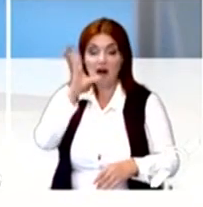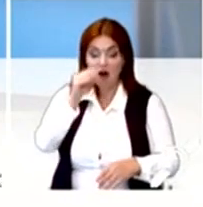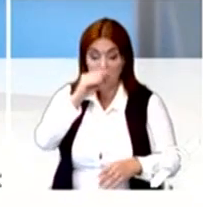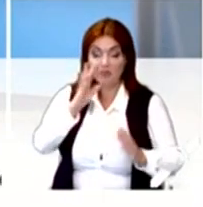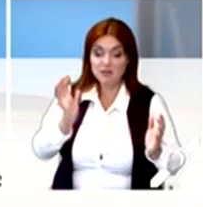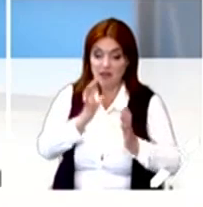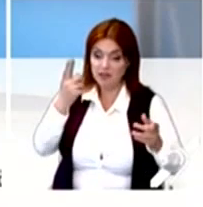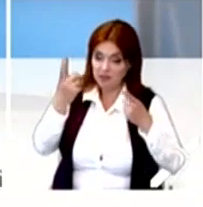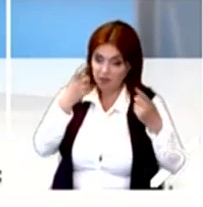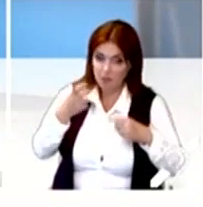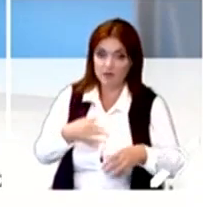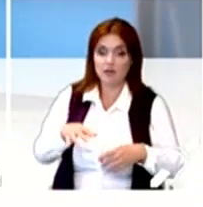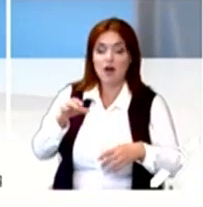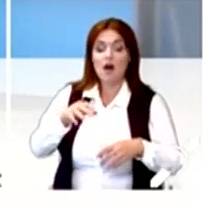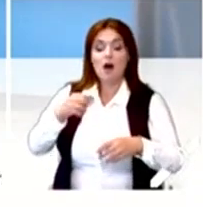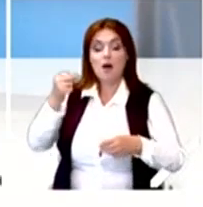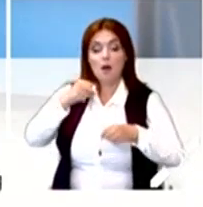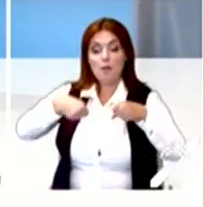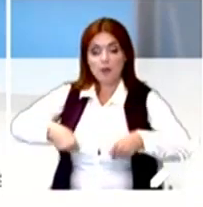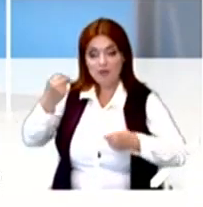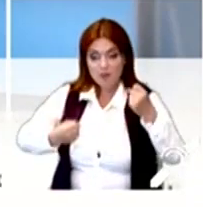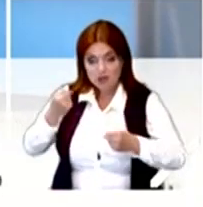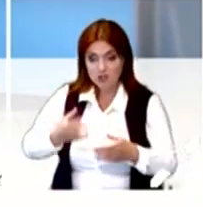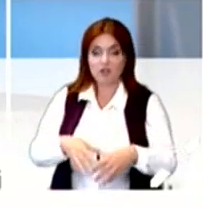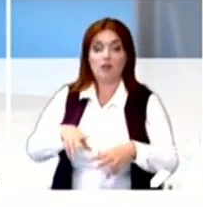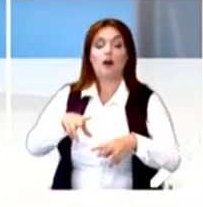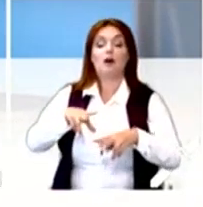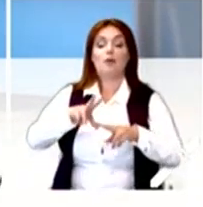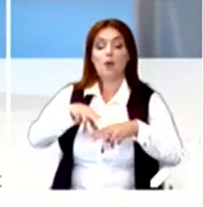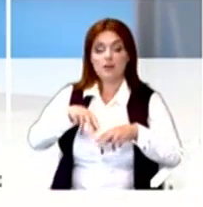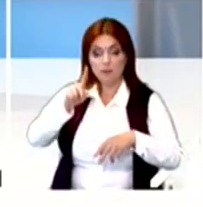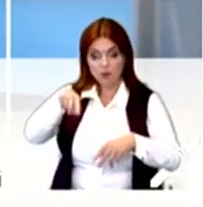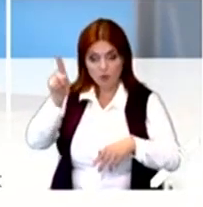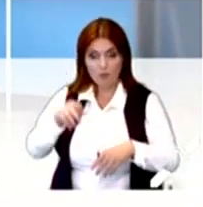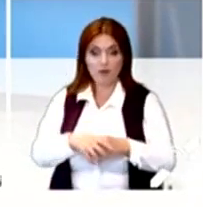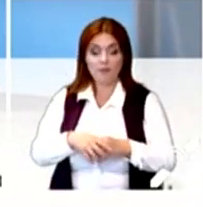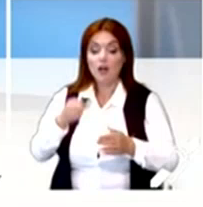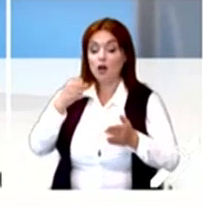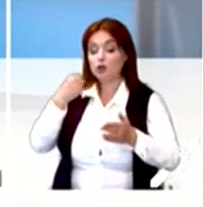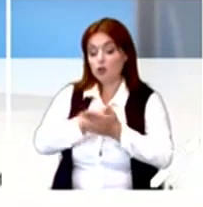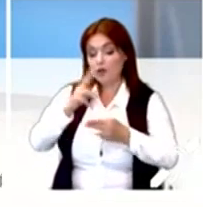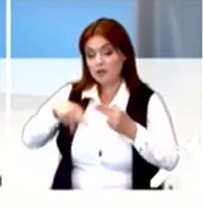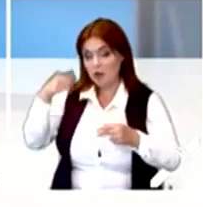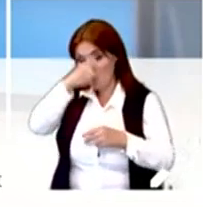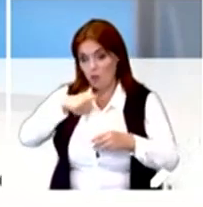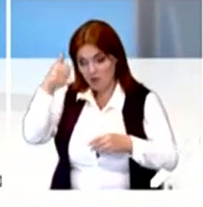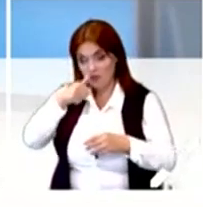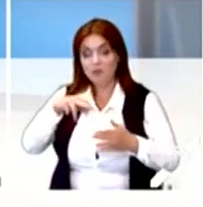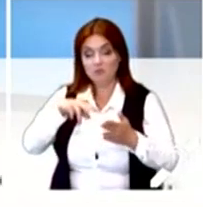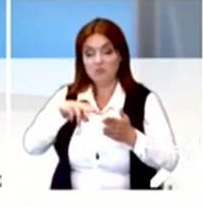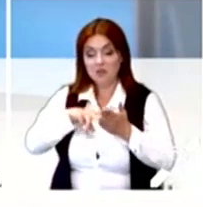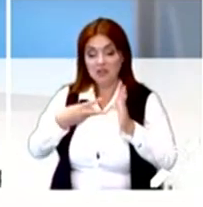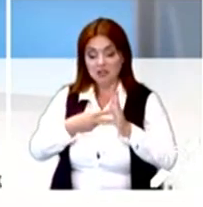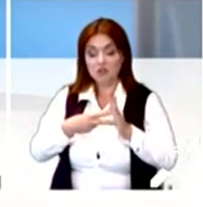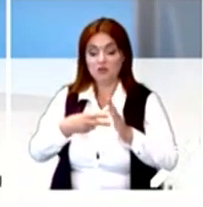pașaportul. Ministerul Dezvoltării Economice și Digitalizării anunță că până la sfârșitul anului va fi lansată o aplicație guvernamentală în acest